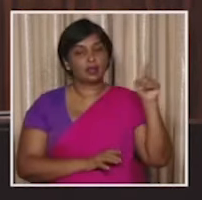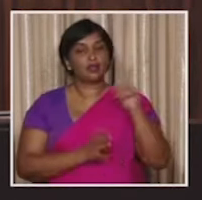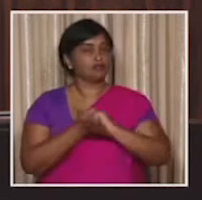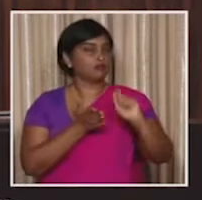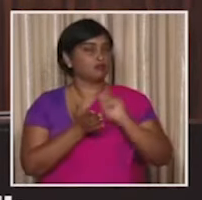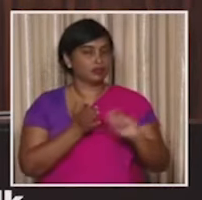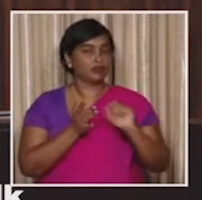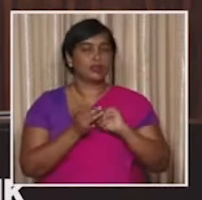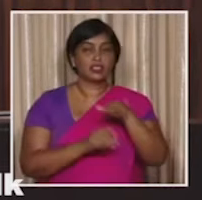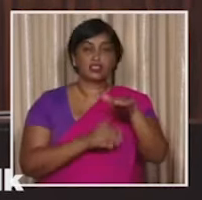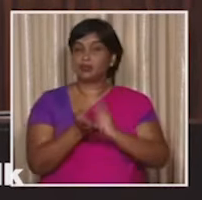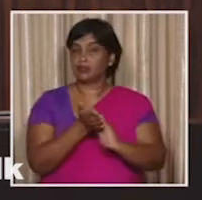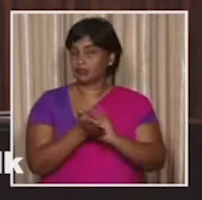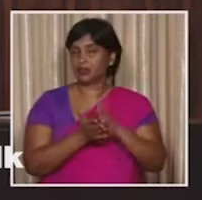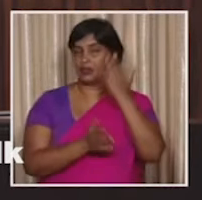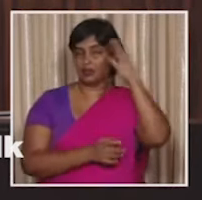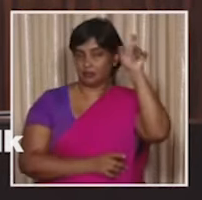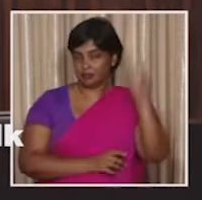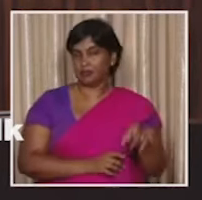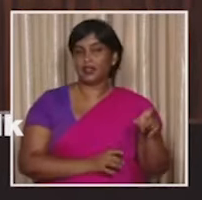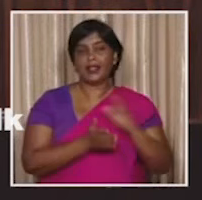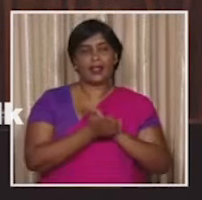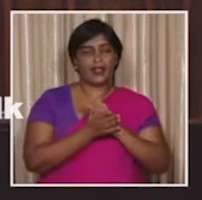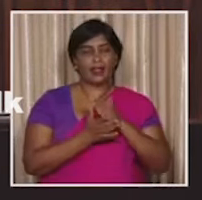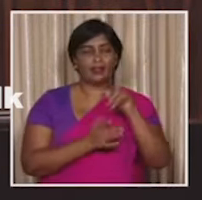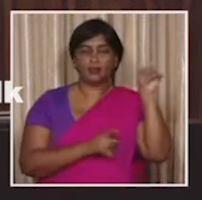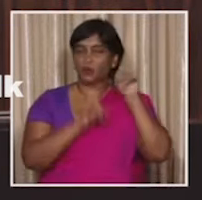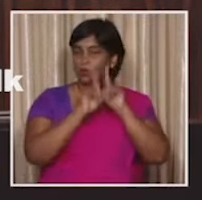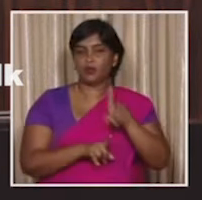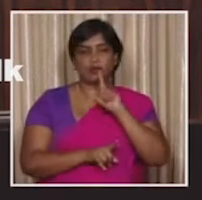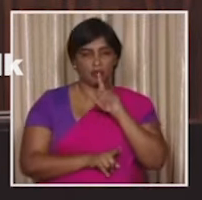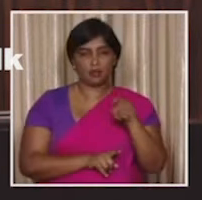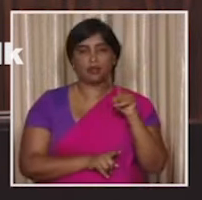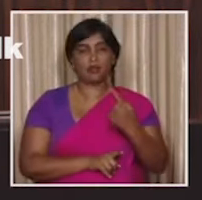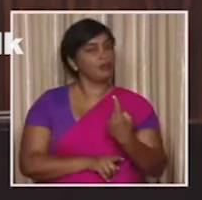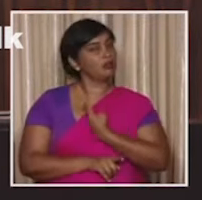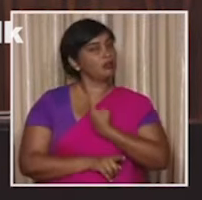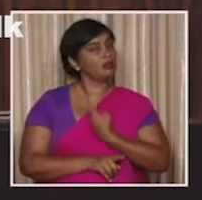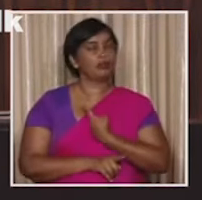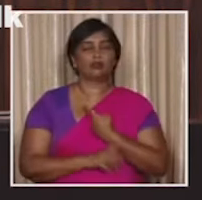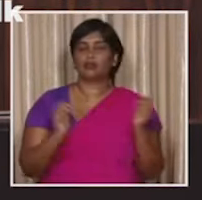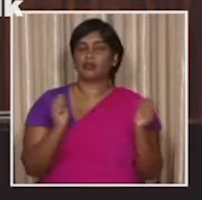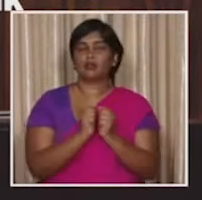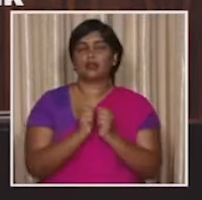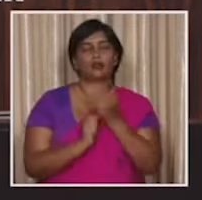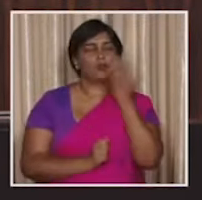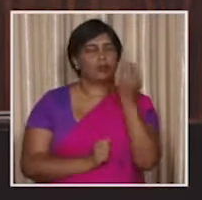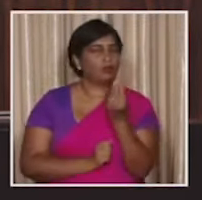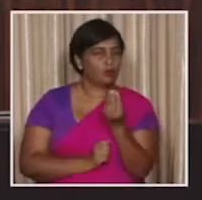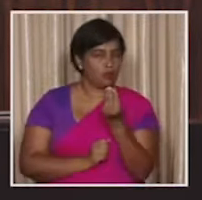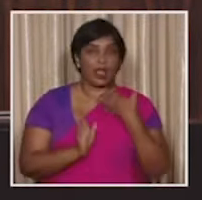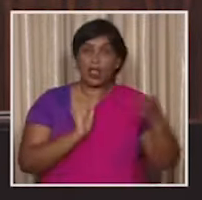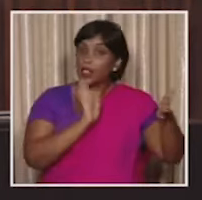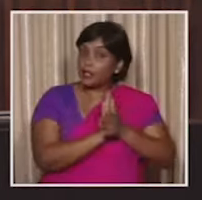ලේඛිකාවක් වන සමාජ ක්‍රියාකාරිණියක් වන හෙලෙන් කෙලර් මෙසේ ප්‍රකාශ කළා. තනිවම අපට කළ හැකි ටිකයි. එක්